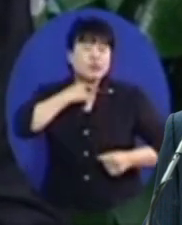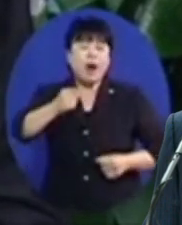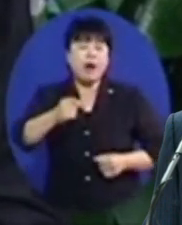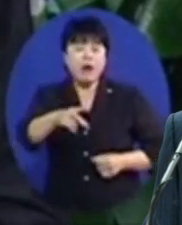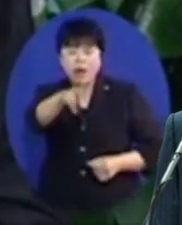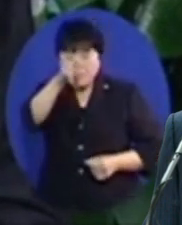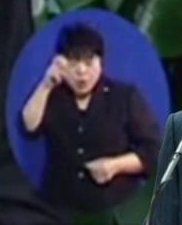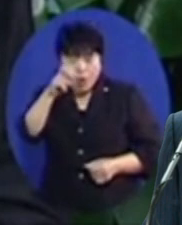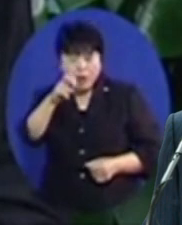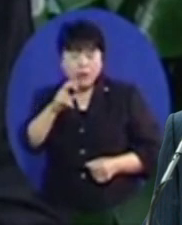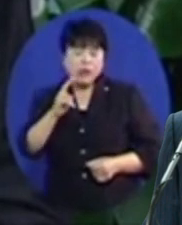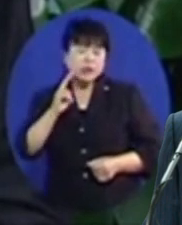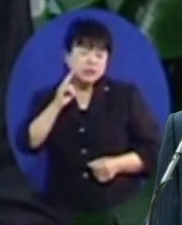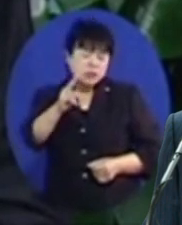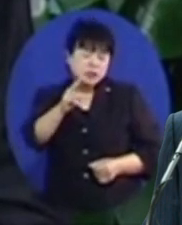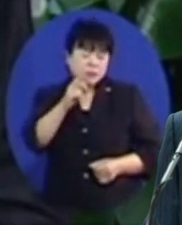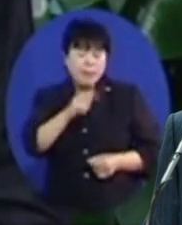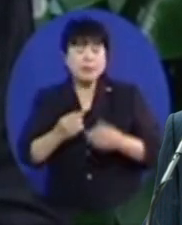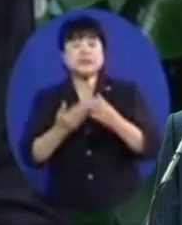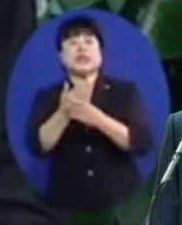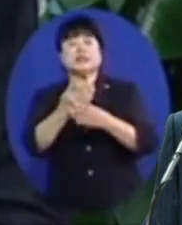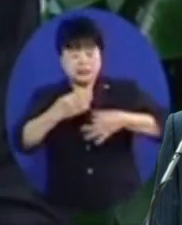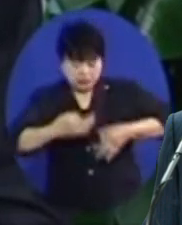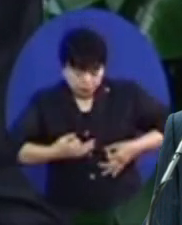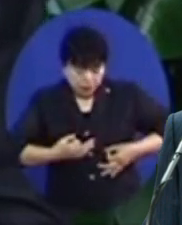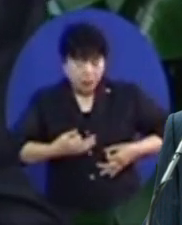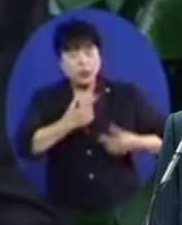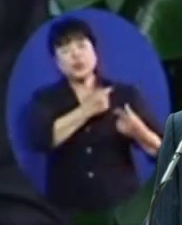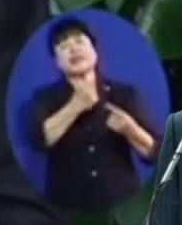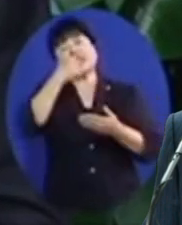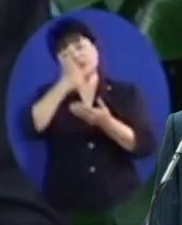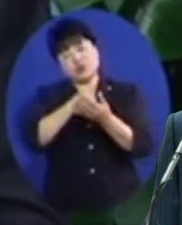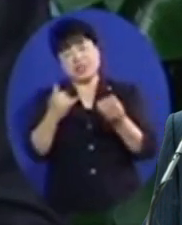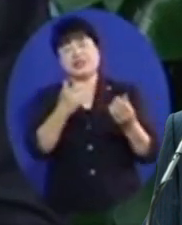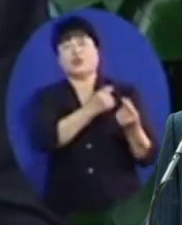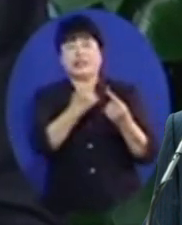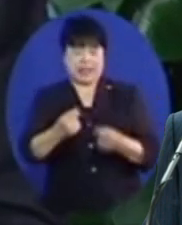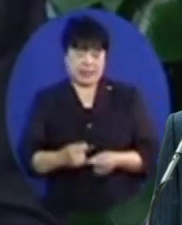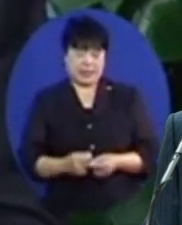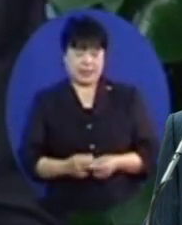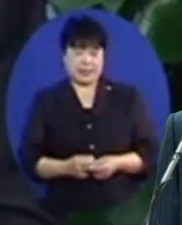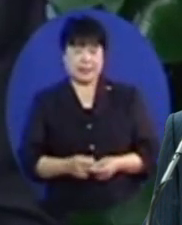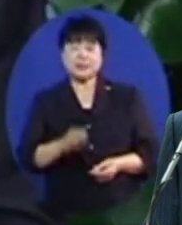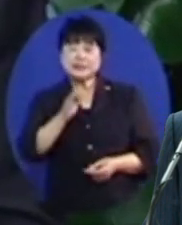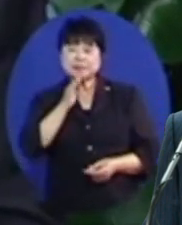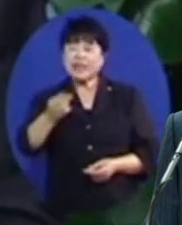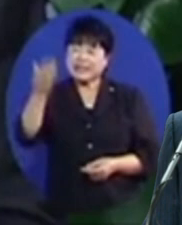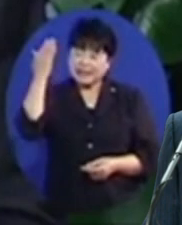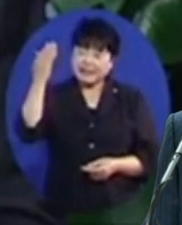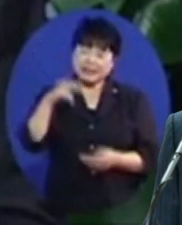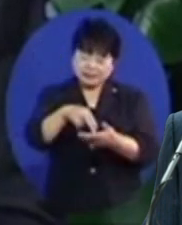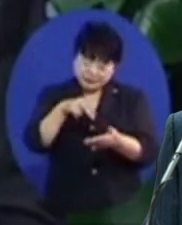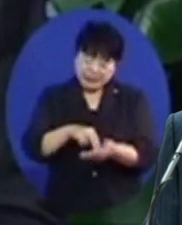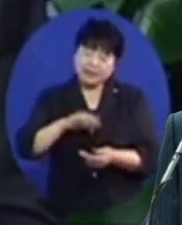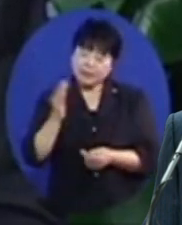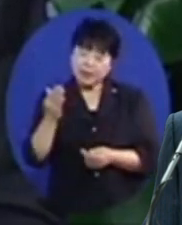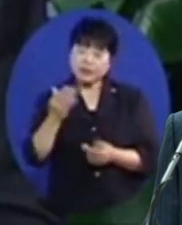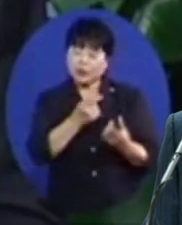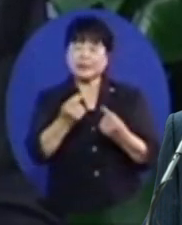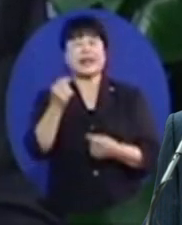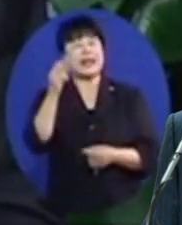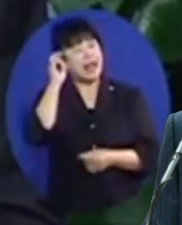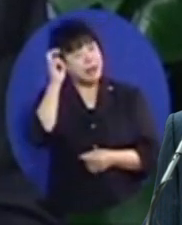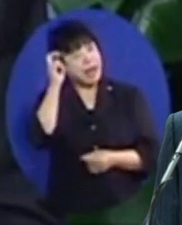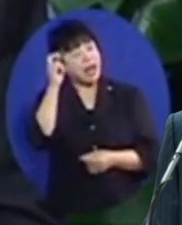죽이고 싶은 생각이 내 마음에 불꽃같이 올라온 거 보니까 나도 아이만 자리에 있었으면 같은 일을 했겠다.